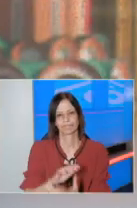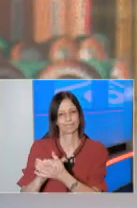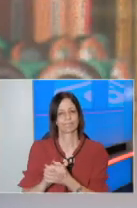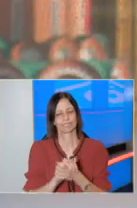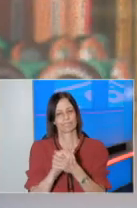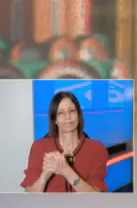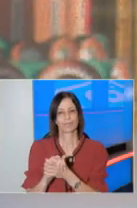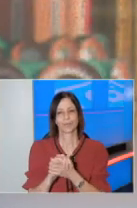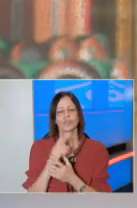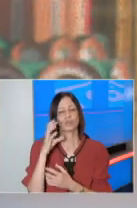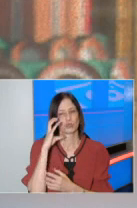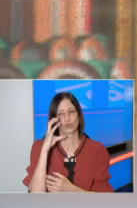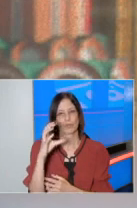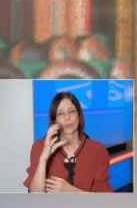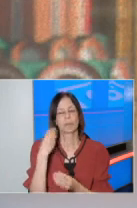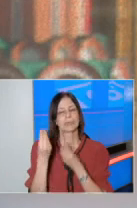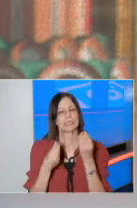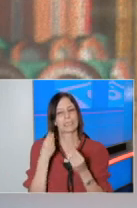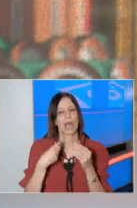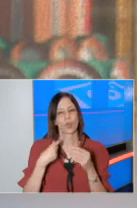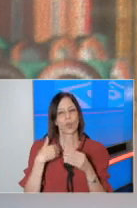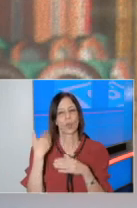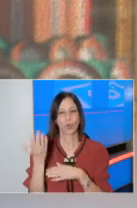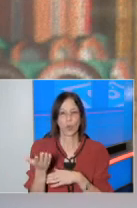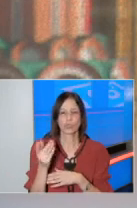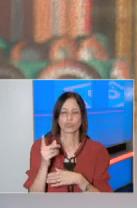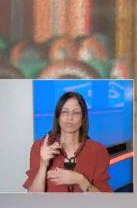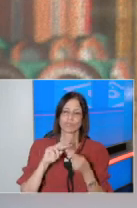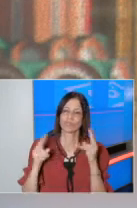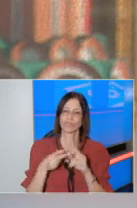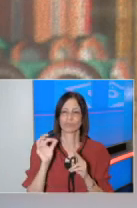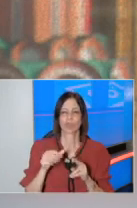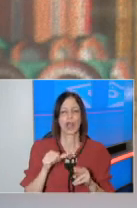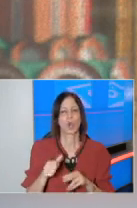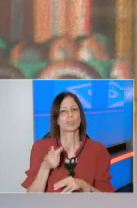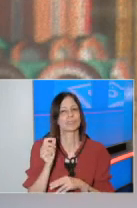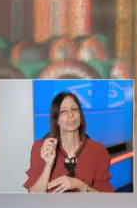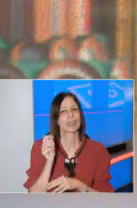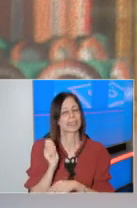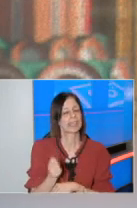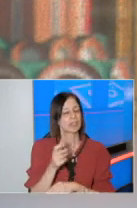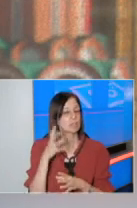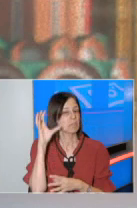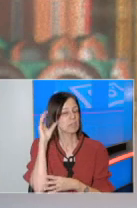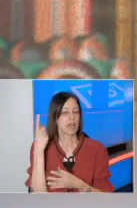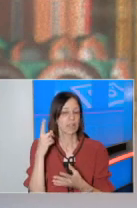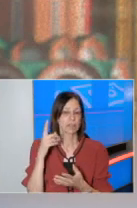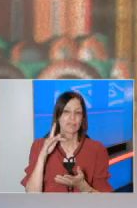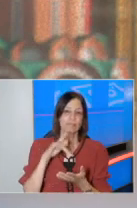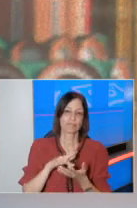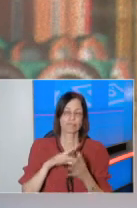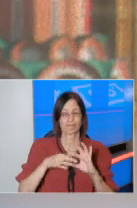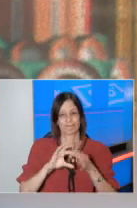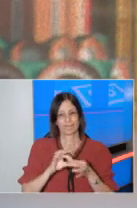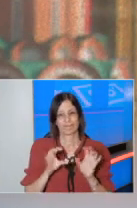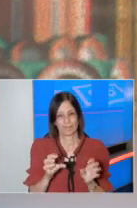שלום לכם, ולכן אתם צופים וצופות במשחק חוץ, המגזין העולמי של ערוץ כנסת. ייתכן שאתם מאזינים ומאזינות לנו באחד מערוצי הפודקאסט